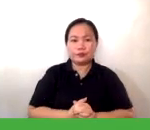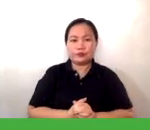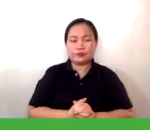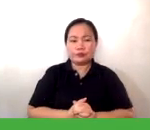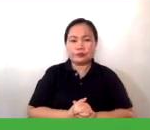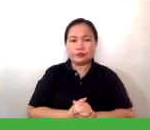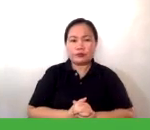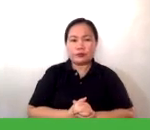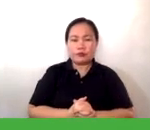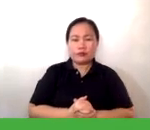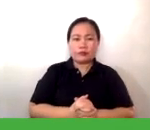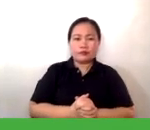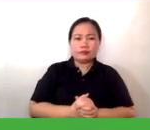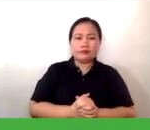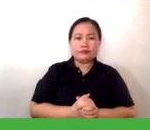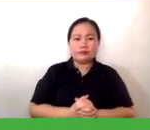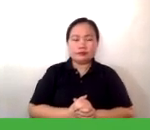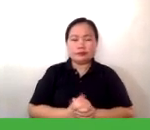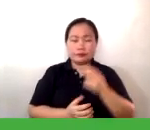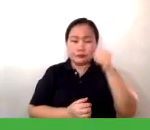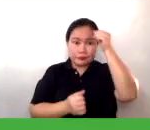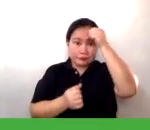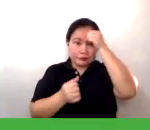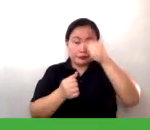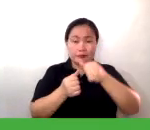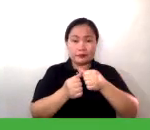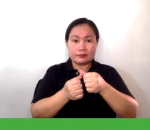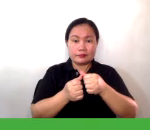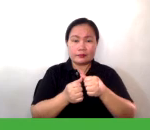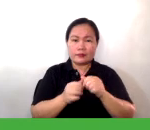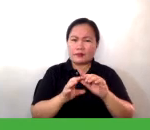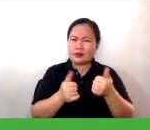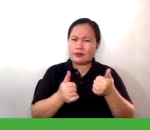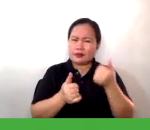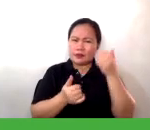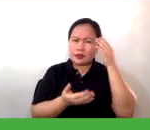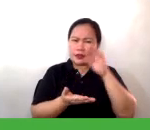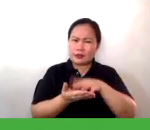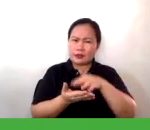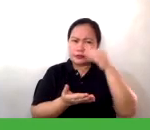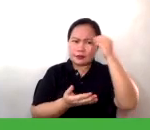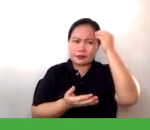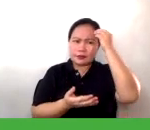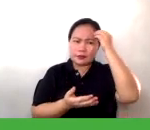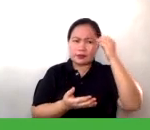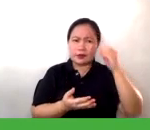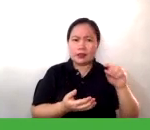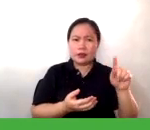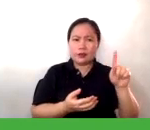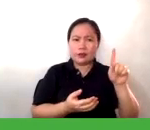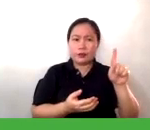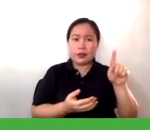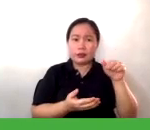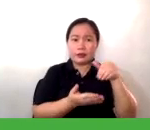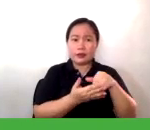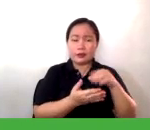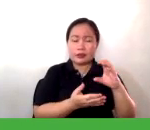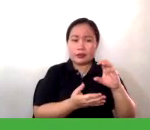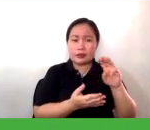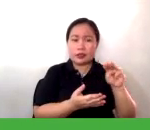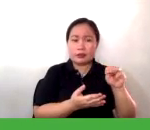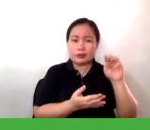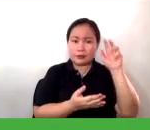ito, capacity. Okay. So, tatandaan, paano natin malalaman? Kasi